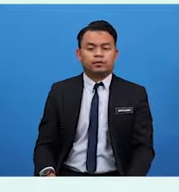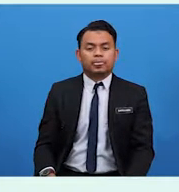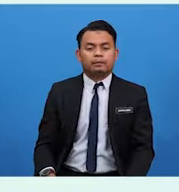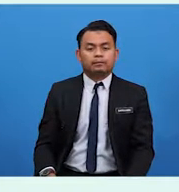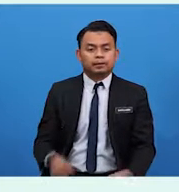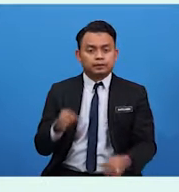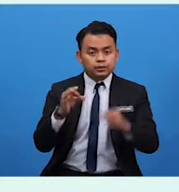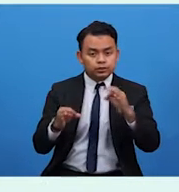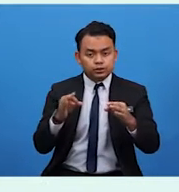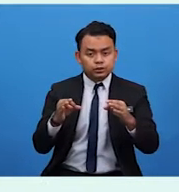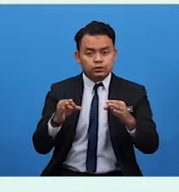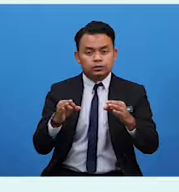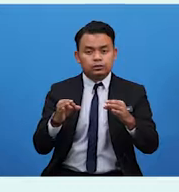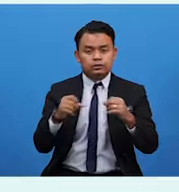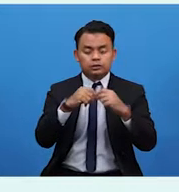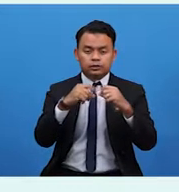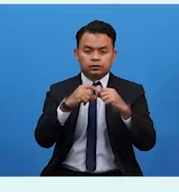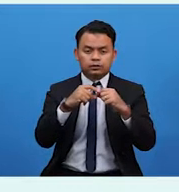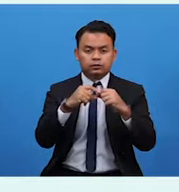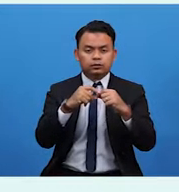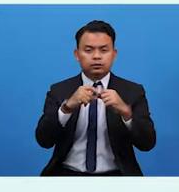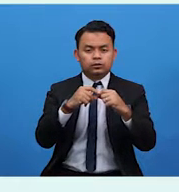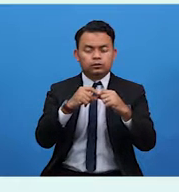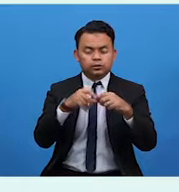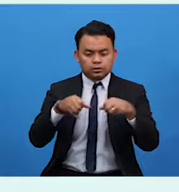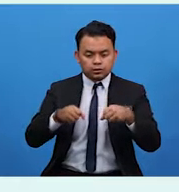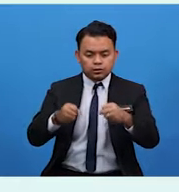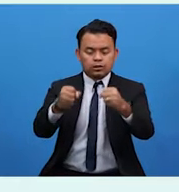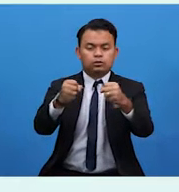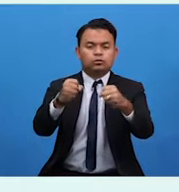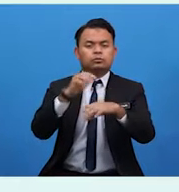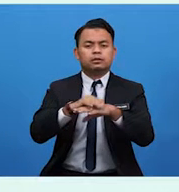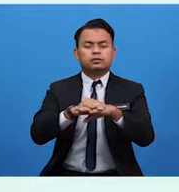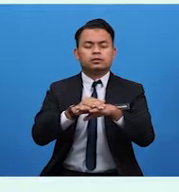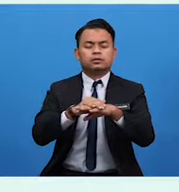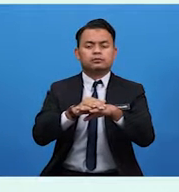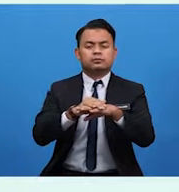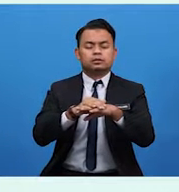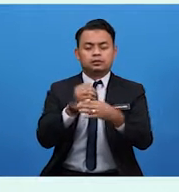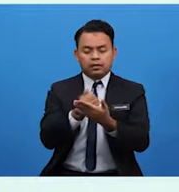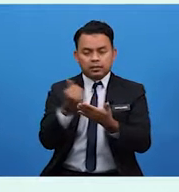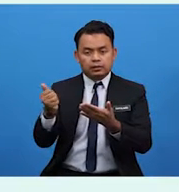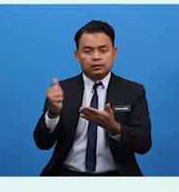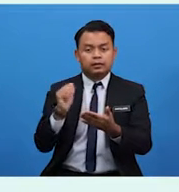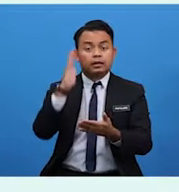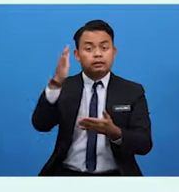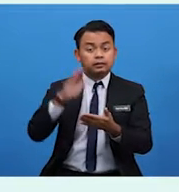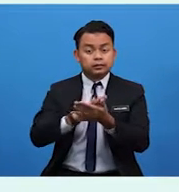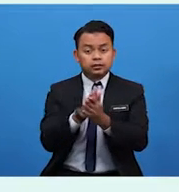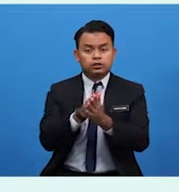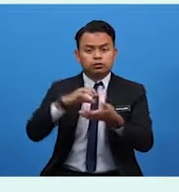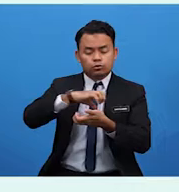peralatan elektrik akan rosak. Peralatan elektrik tersebut tidak dapat menampung sumber tenaga